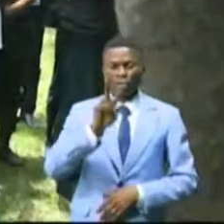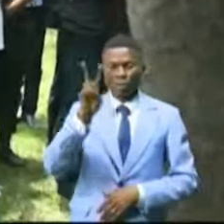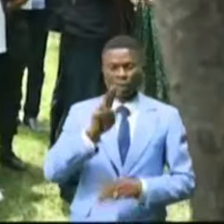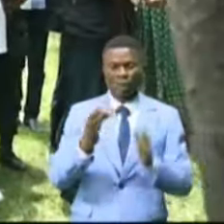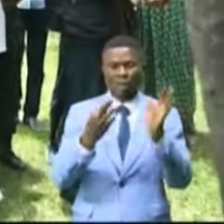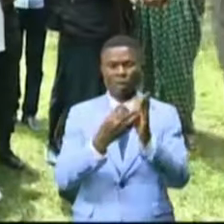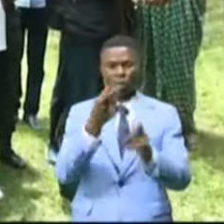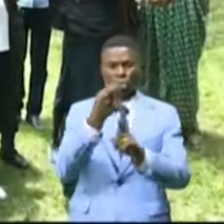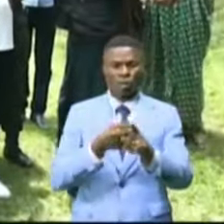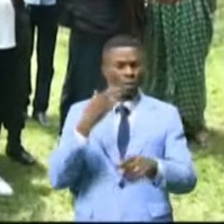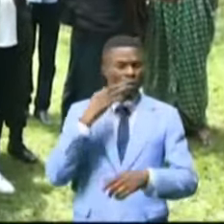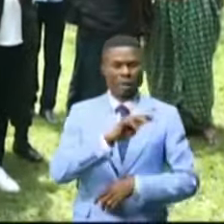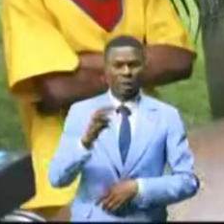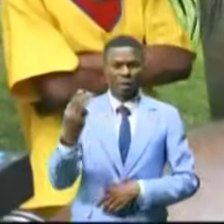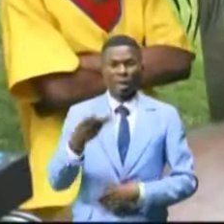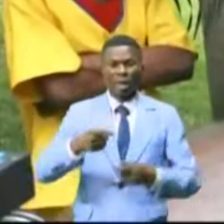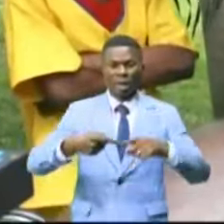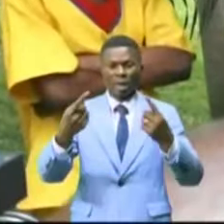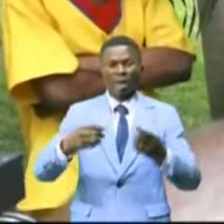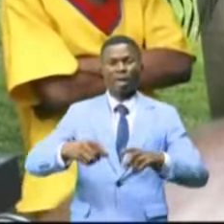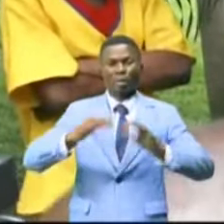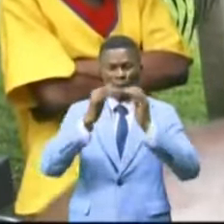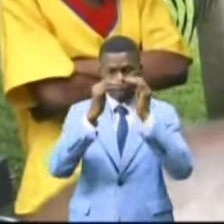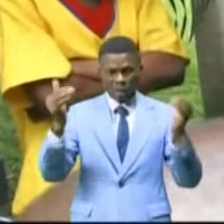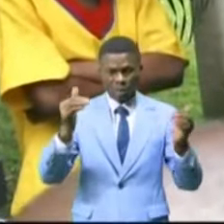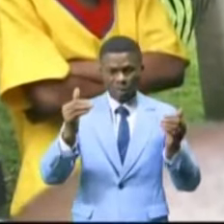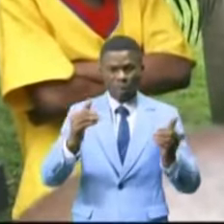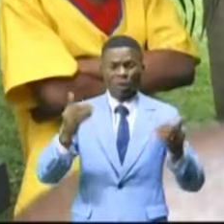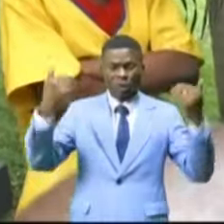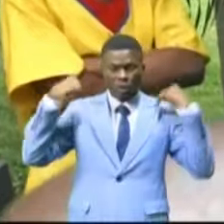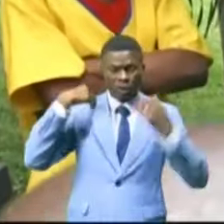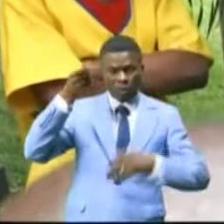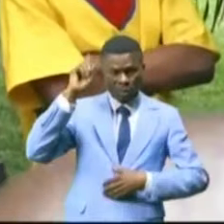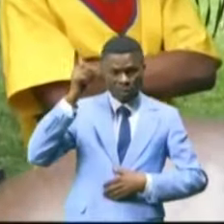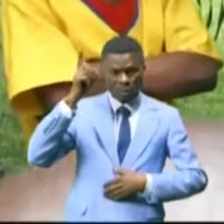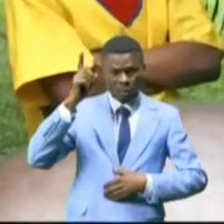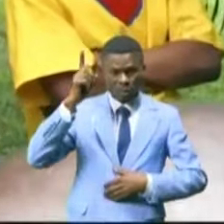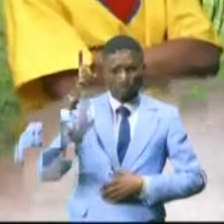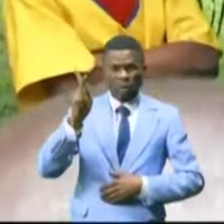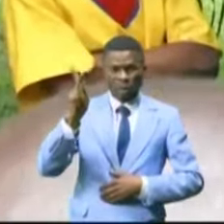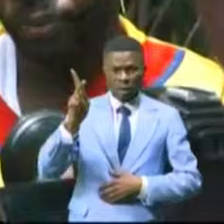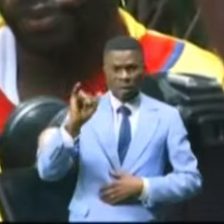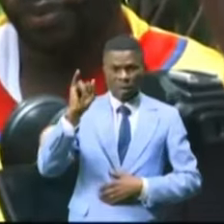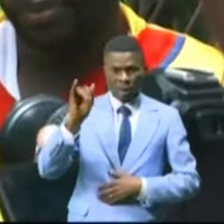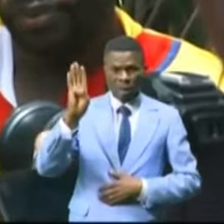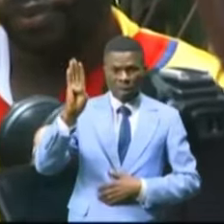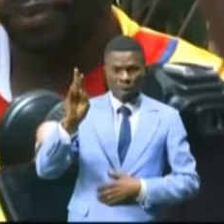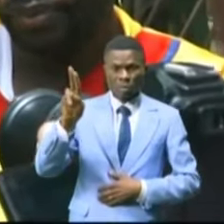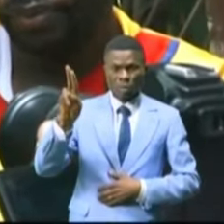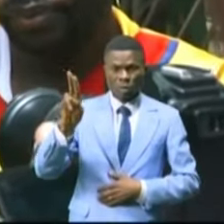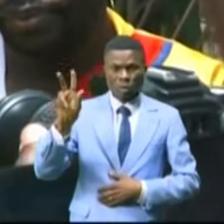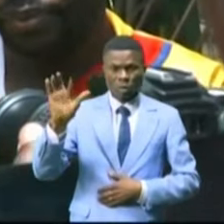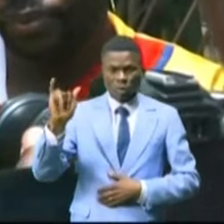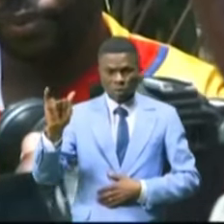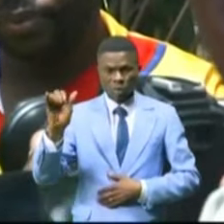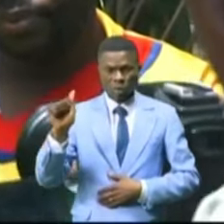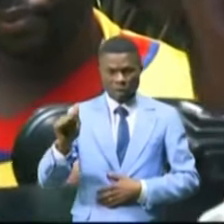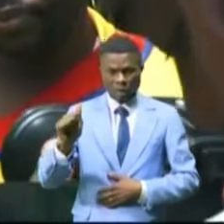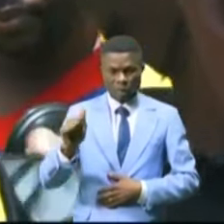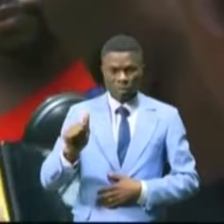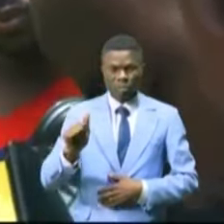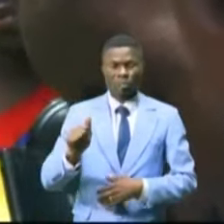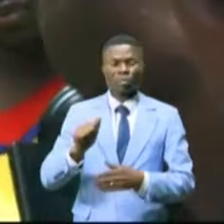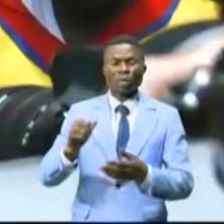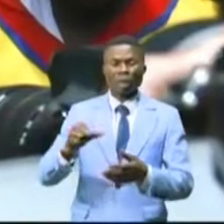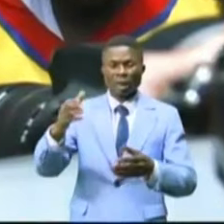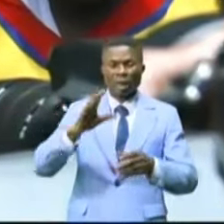mars 2024. Ces ennemis de la paix ont un leader, les nommés Kibuya Sabini Hop. Ces derniers recrutent à partir